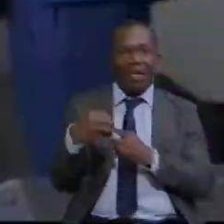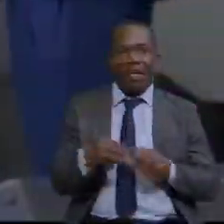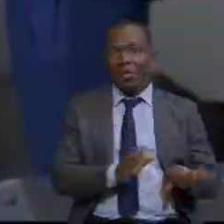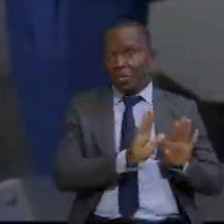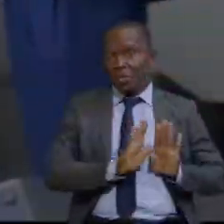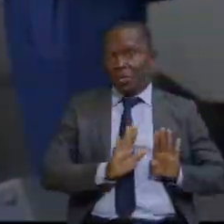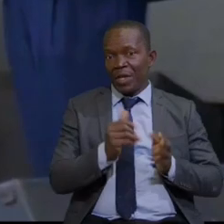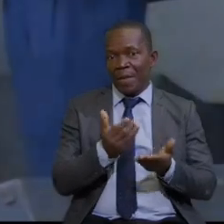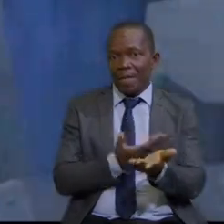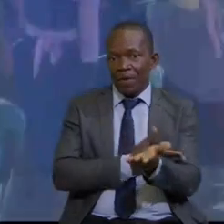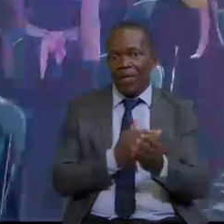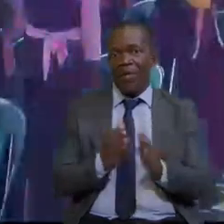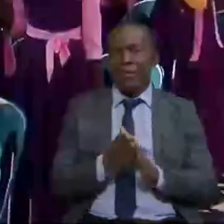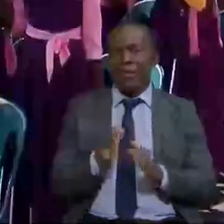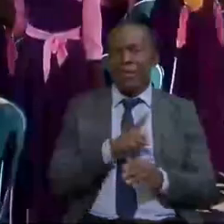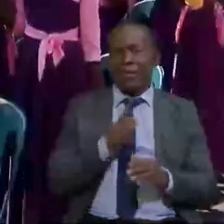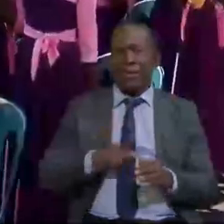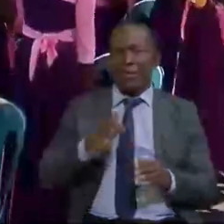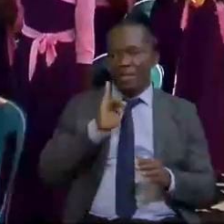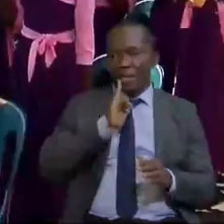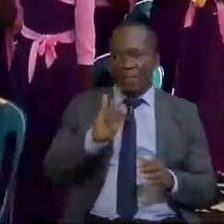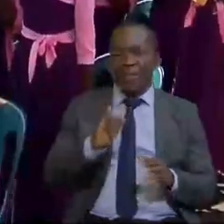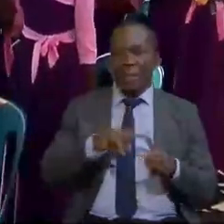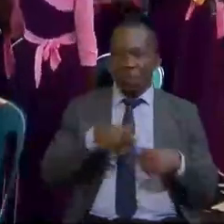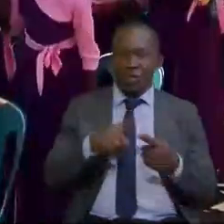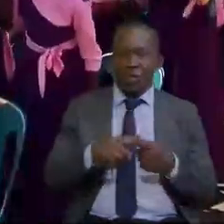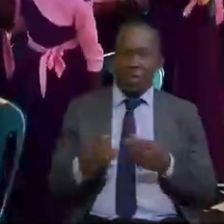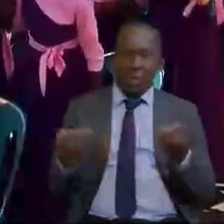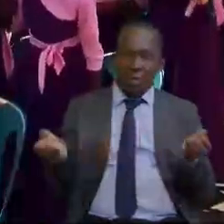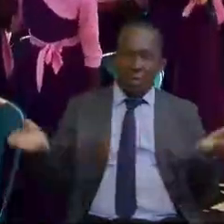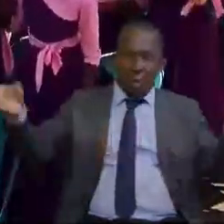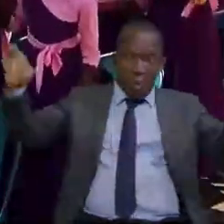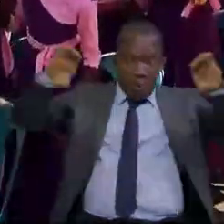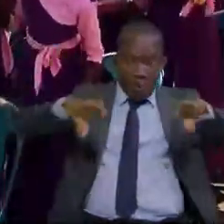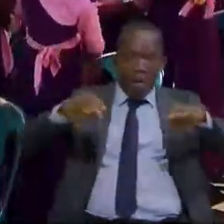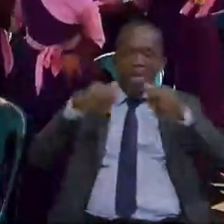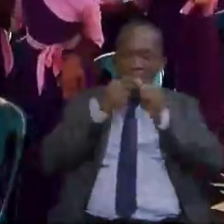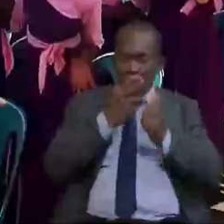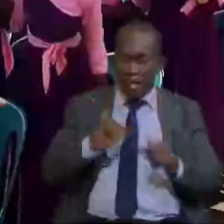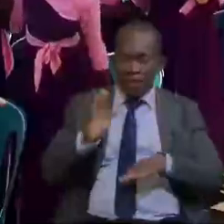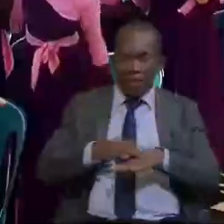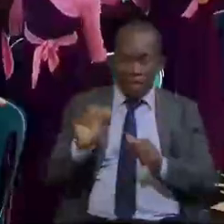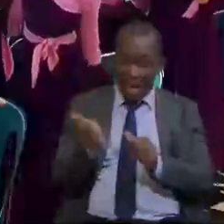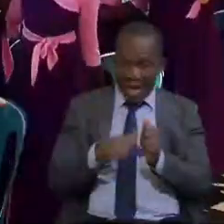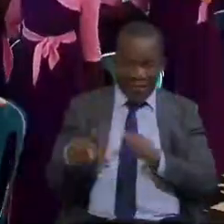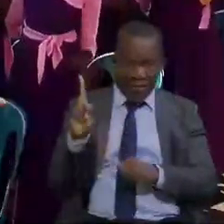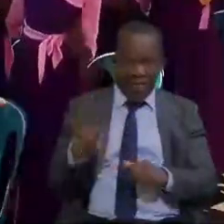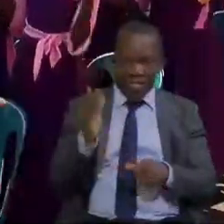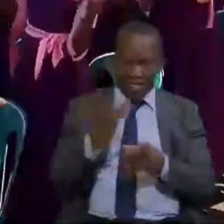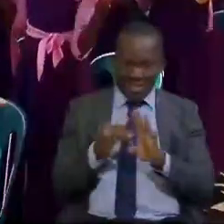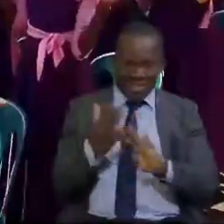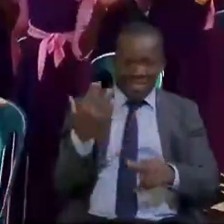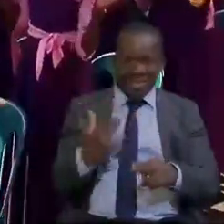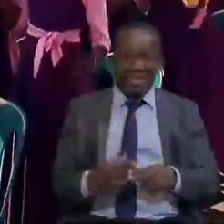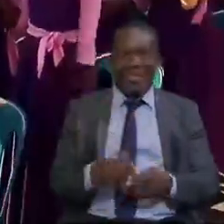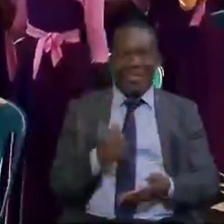les écluses des cieux pour déverser les bénitions sur chaque vie au nom de Jésus.